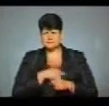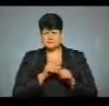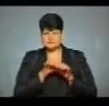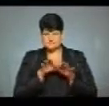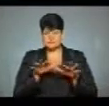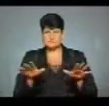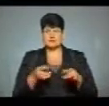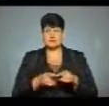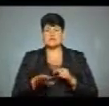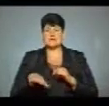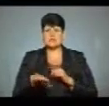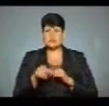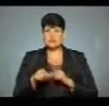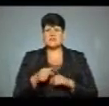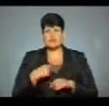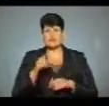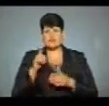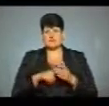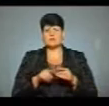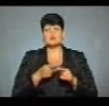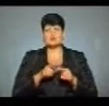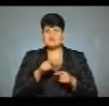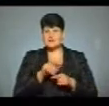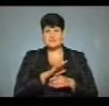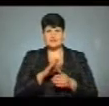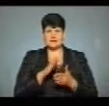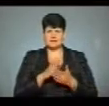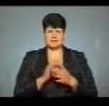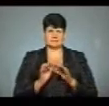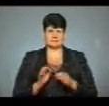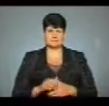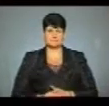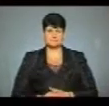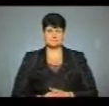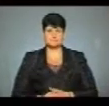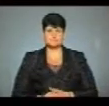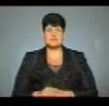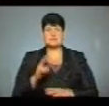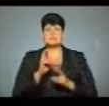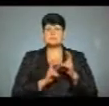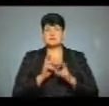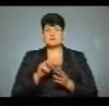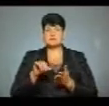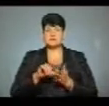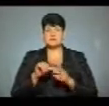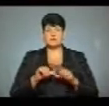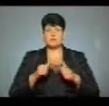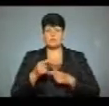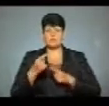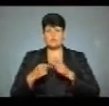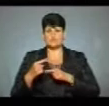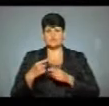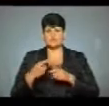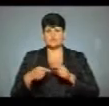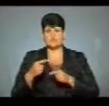на даній території. Тому я впевнена, що воно не є таким безпечним. З підприємства представники комісії повернулися